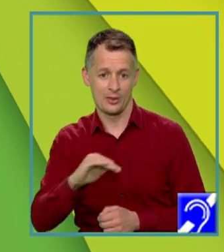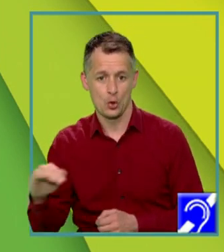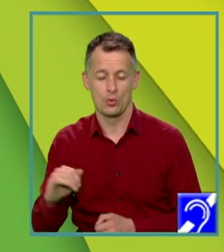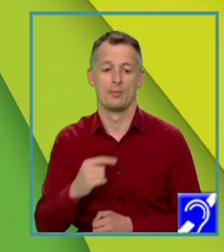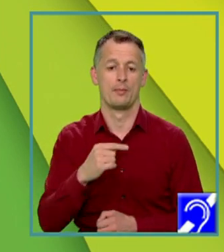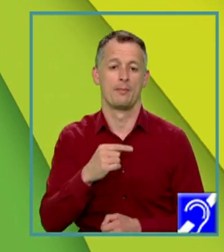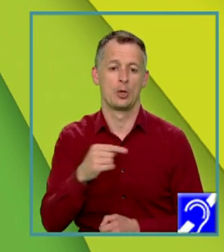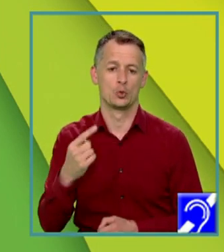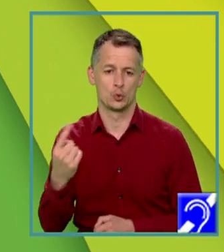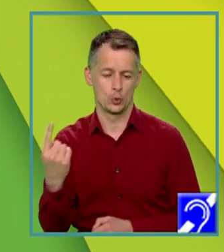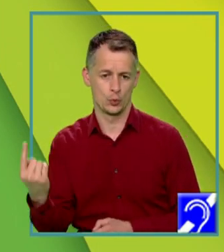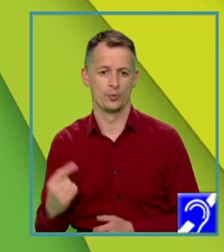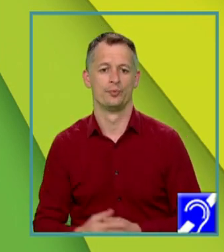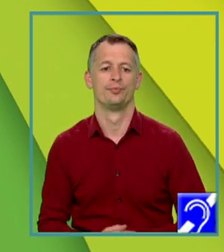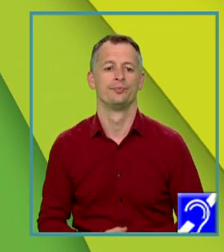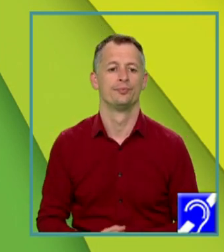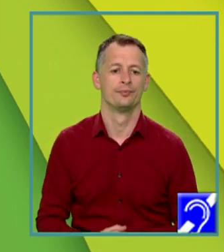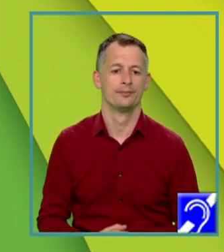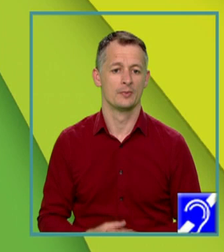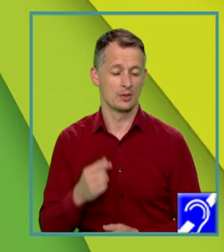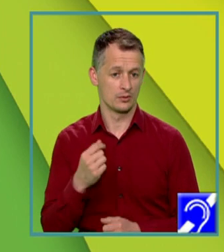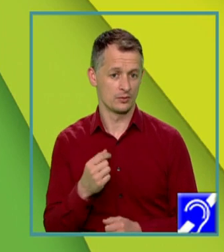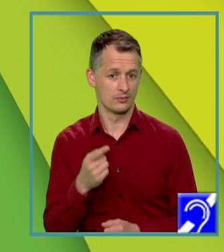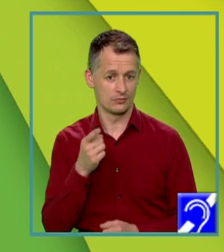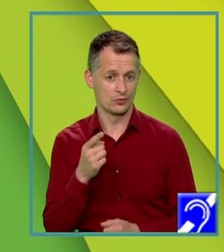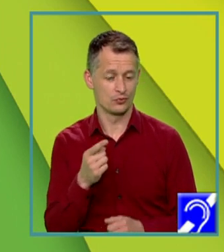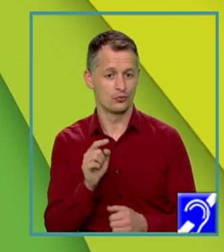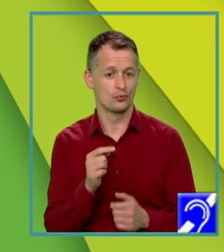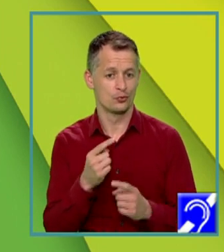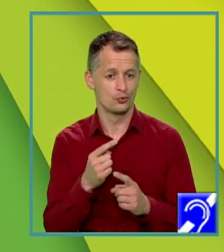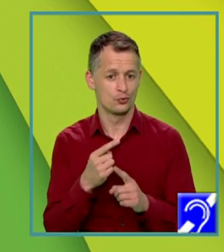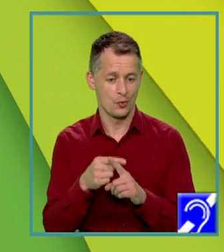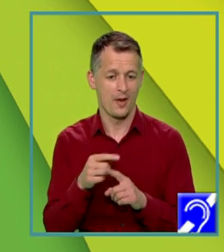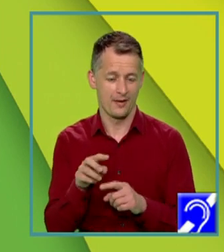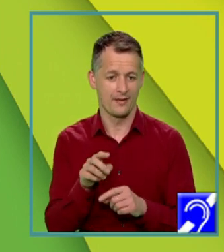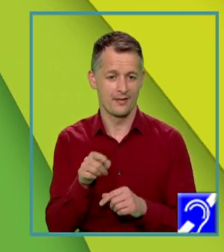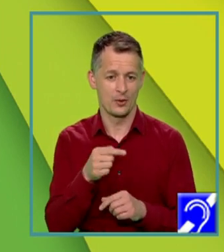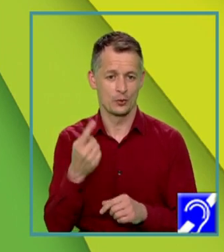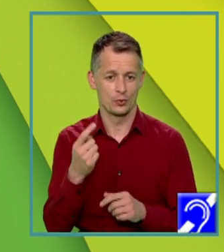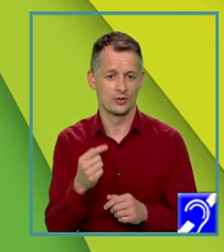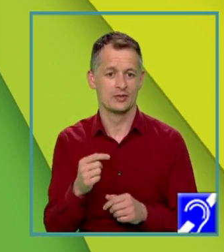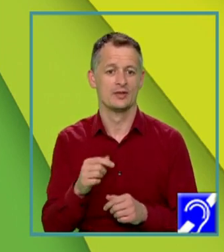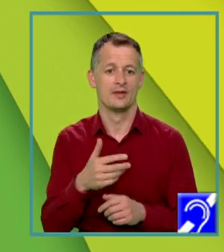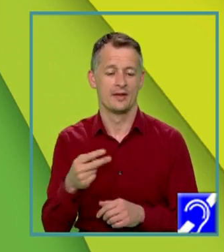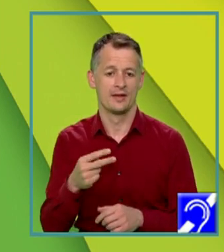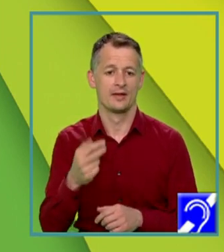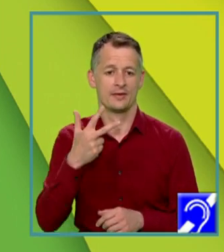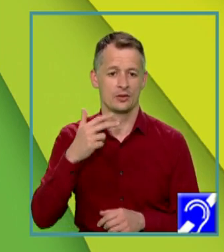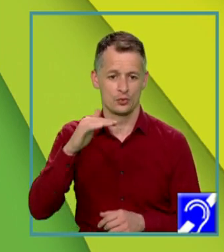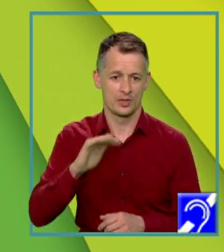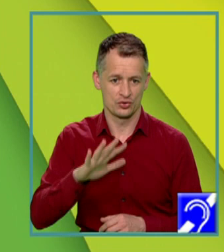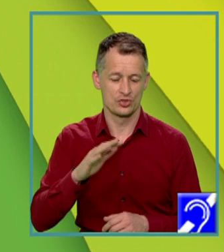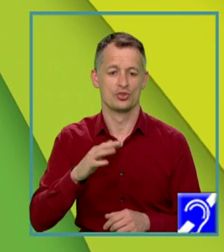egal cu minus 1 suma elementelor matricei a la minus 1 este egală cu 3 supra 5 plus 2 supra